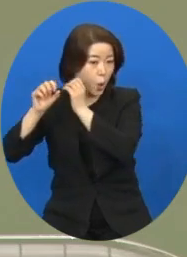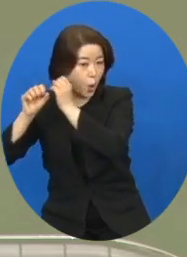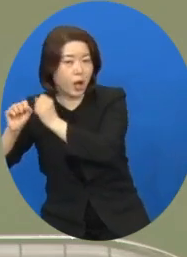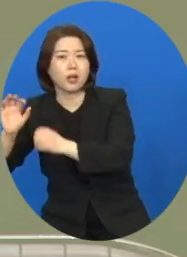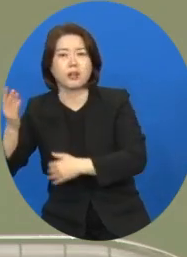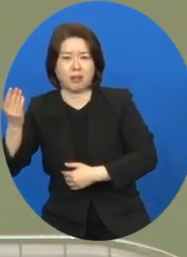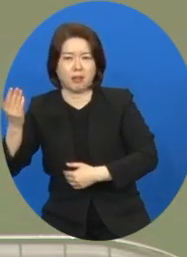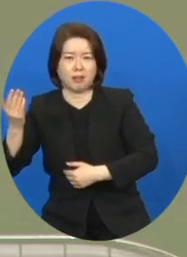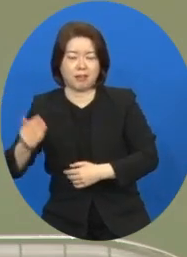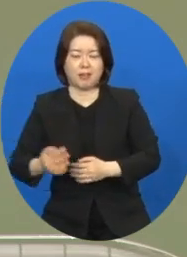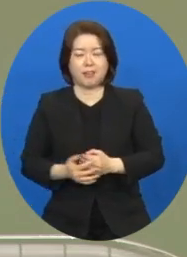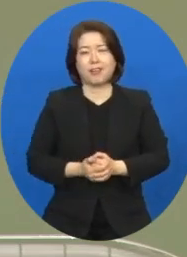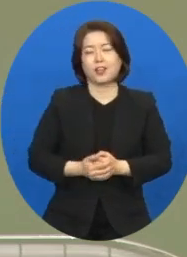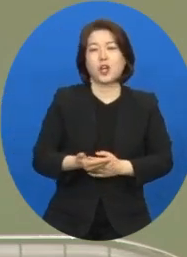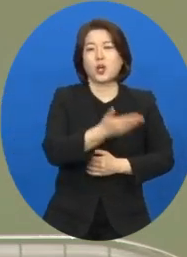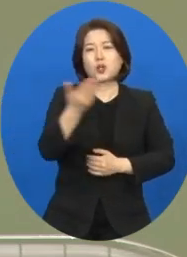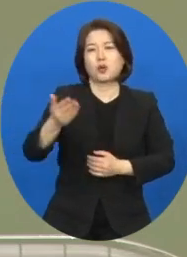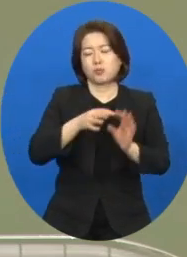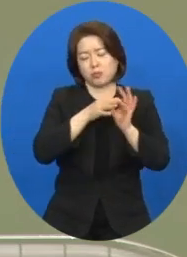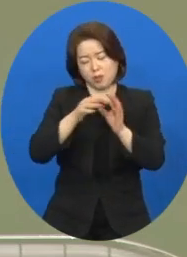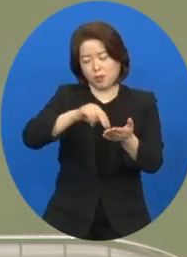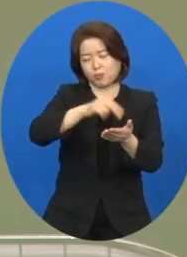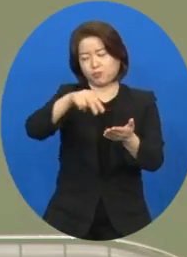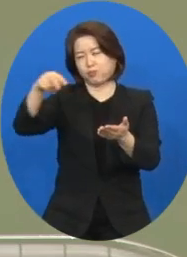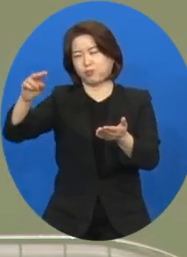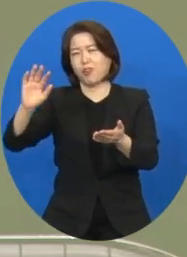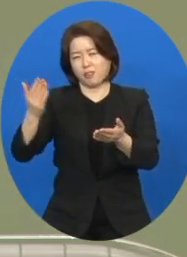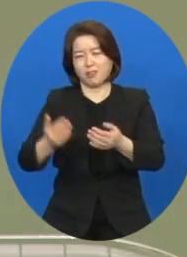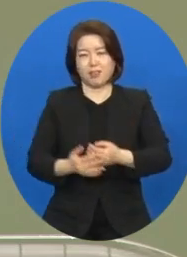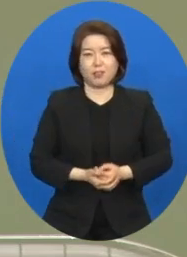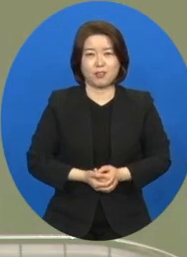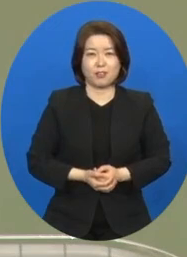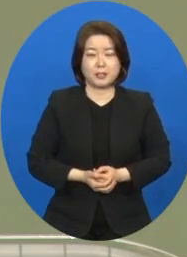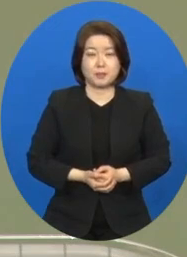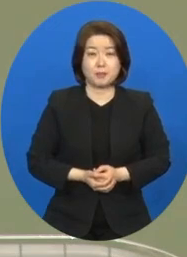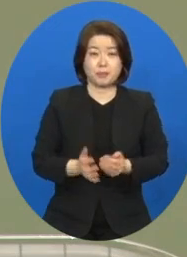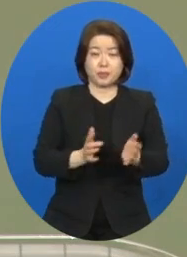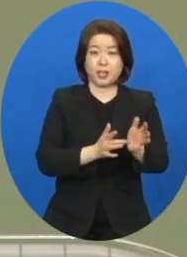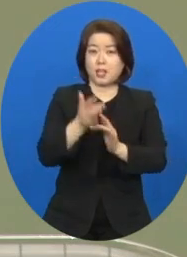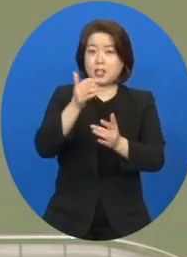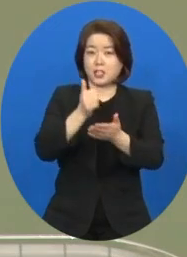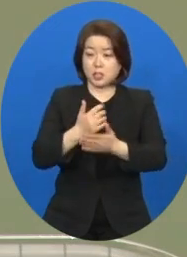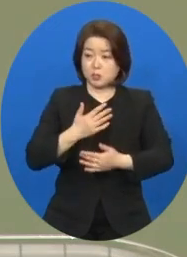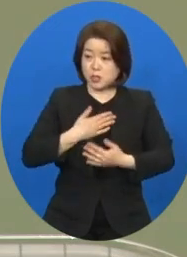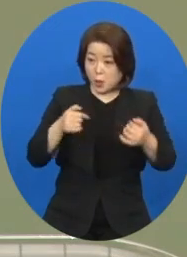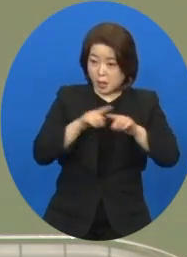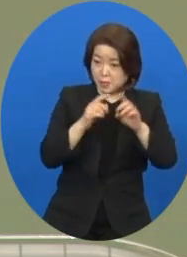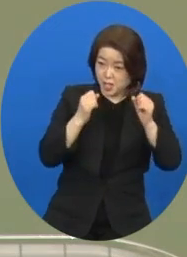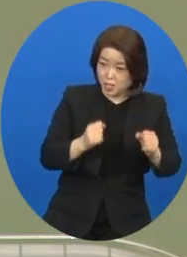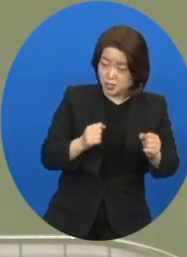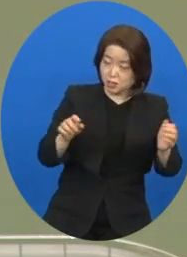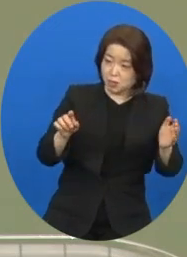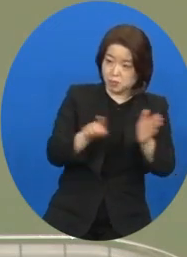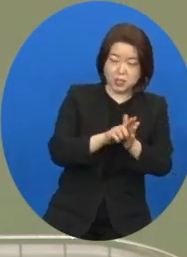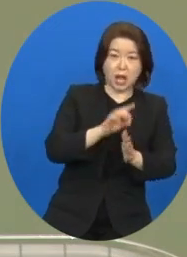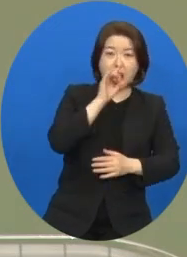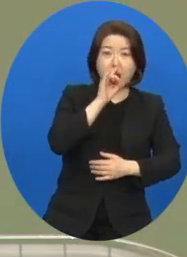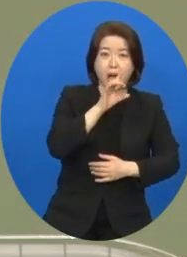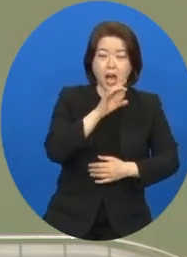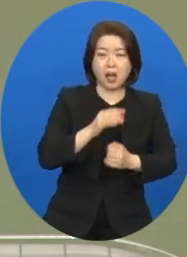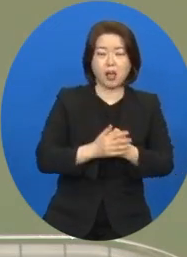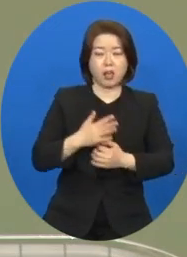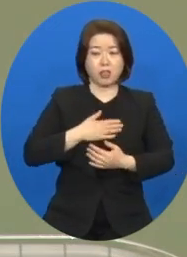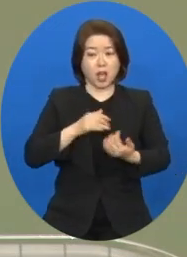여러분이 계속 방황하게 돼요. 예수님이 나와 함께 계시다 믿어지지도 않아요. 나는